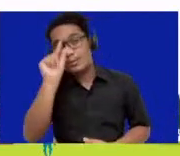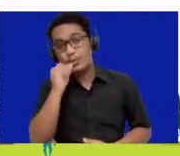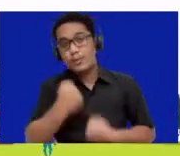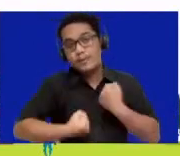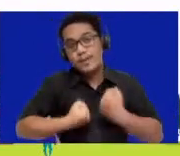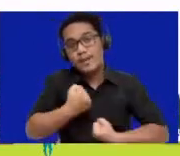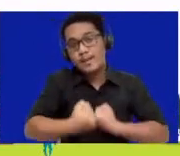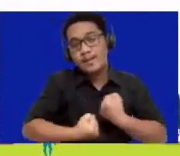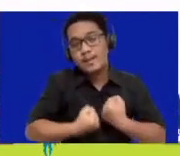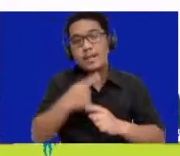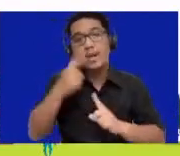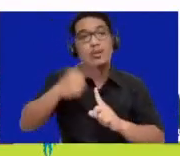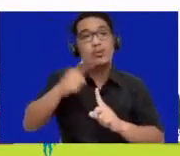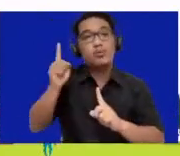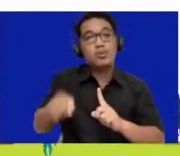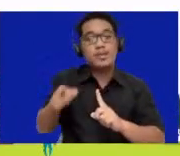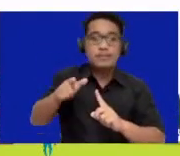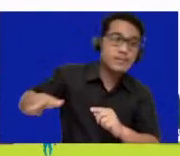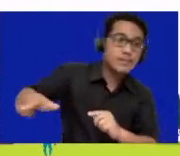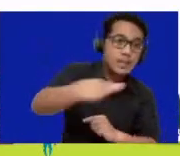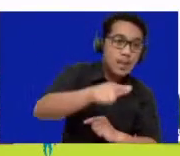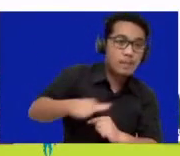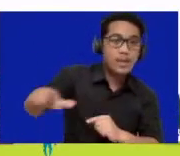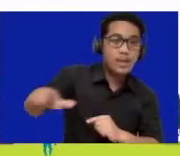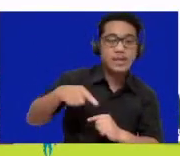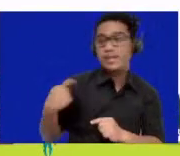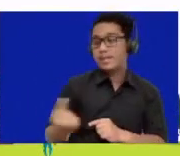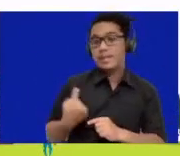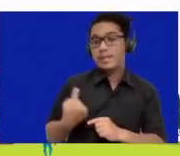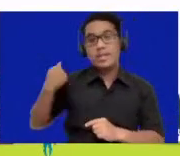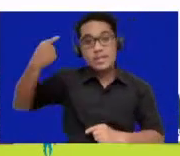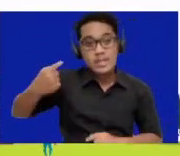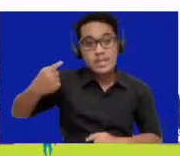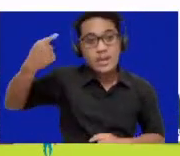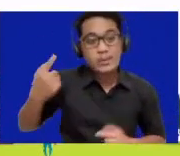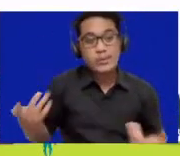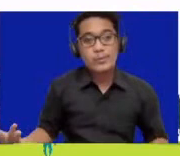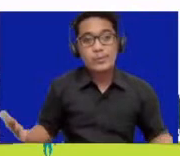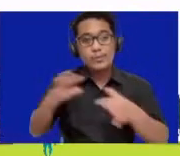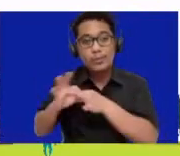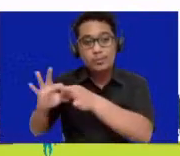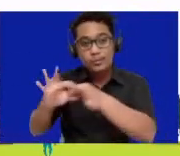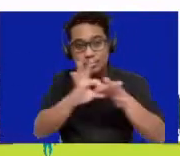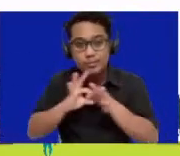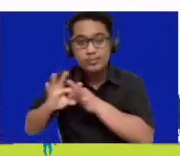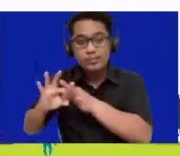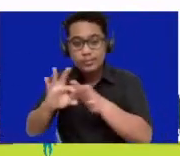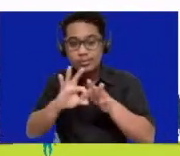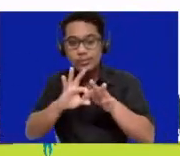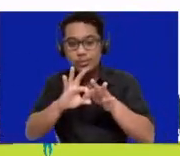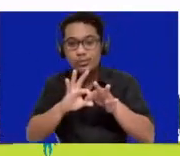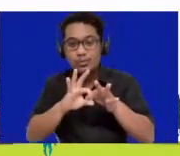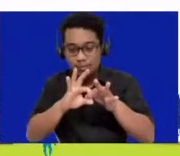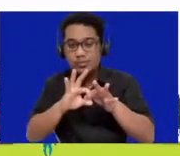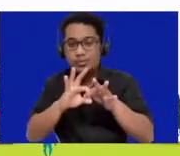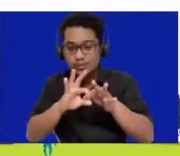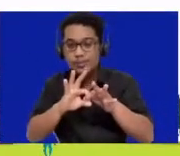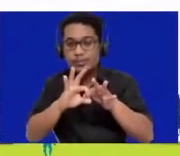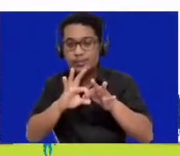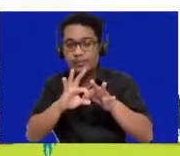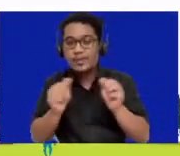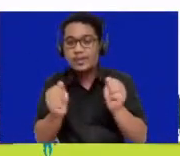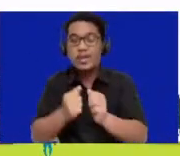Dalam melaksanakan tugas di lapangan, kita juga selalu bersinergi dengan berbagai pihak, menjalin sinergitas dengan